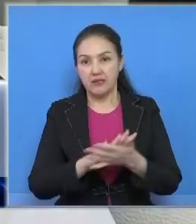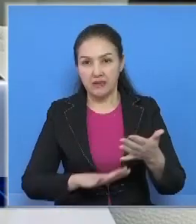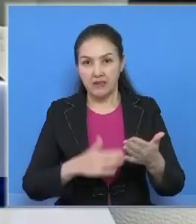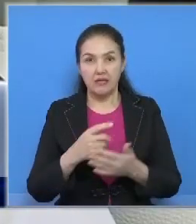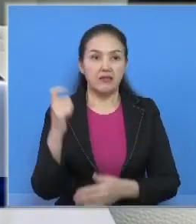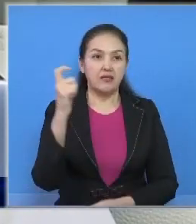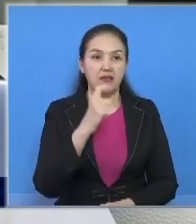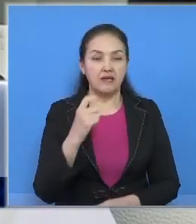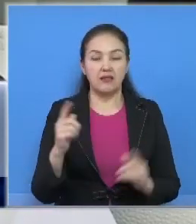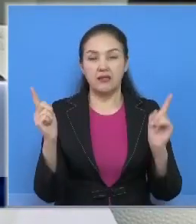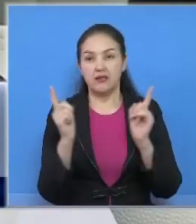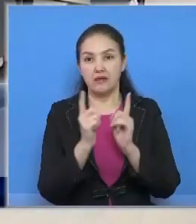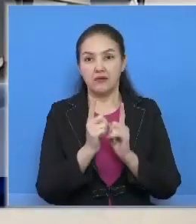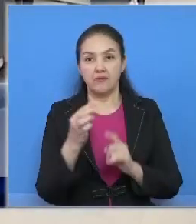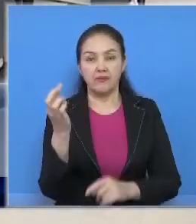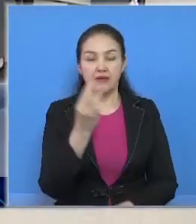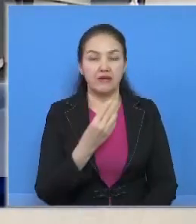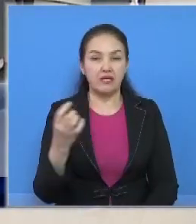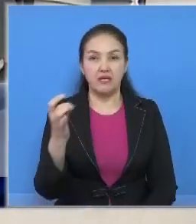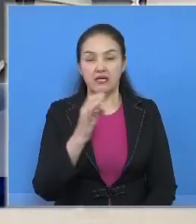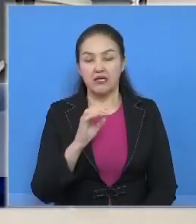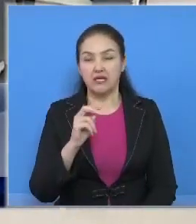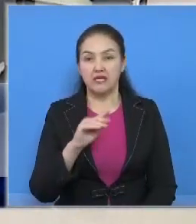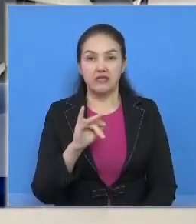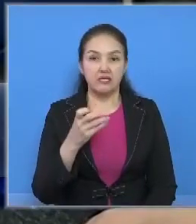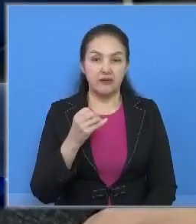өтейік, Хромтаудағы кездесуге дейін Шалқар, Ырғыз, Әйтекебе